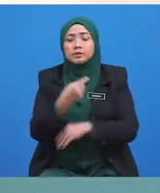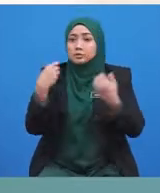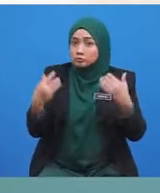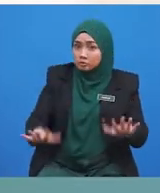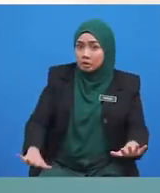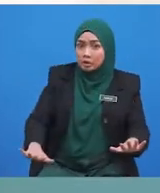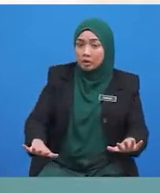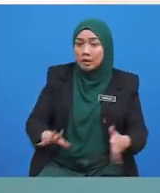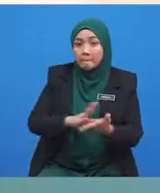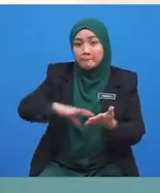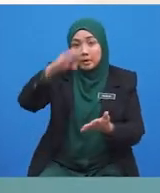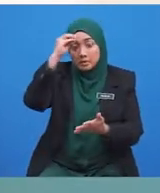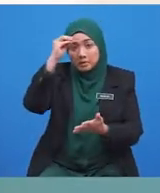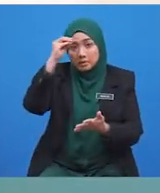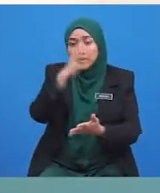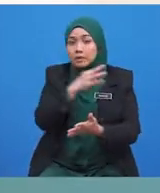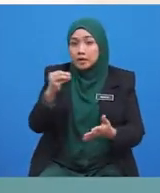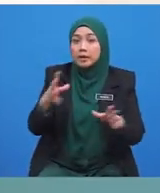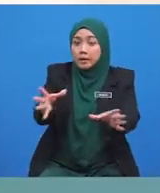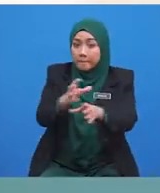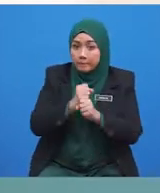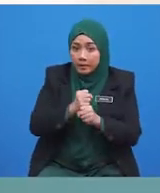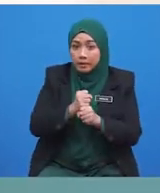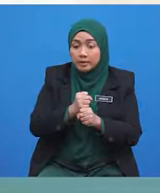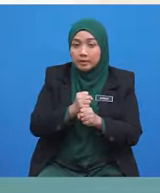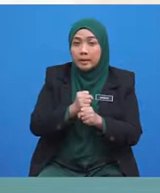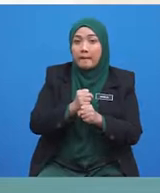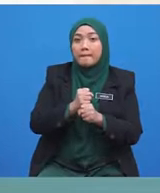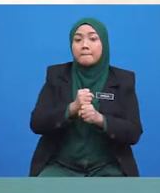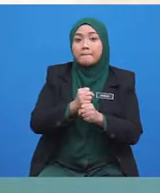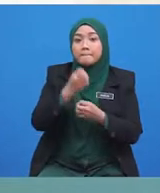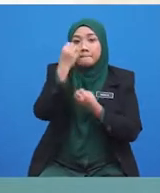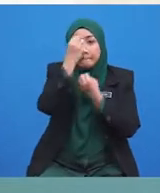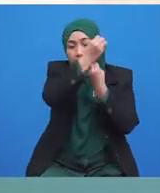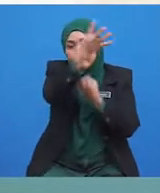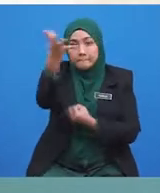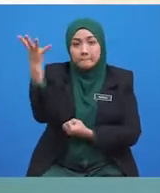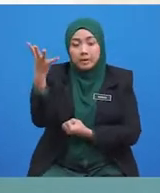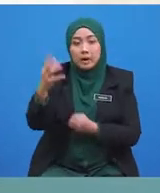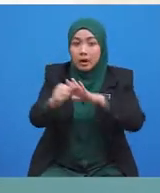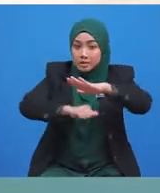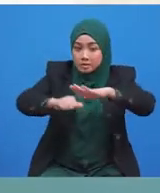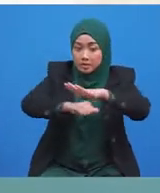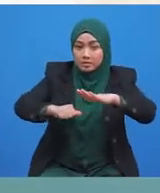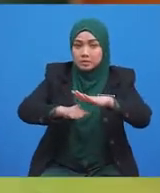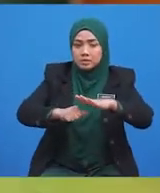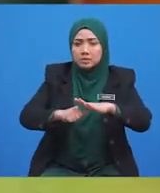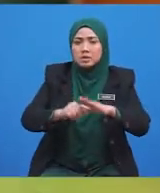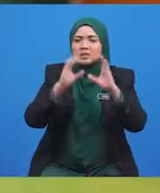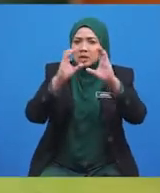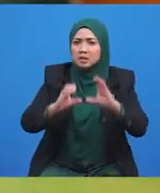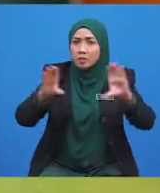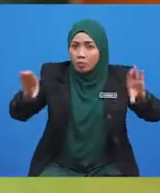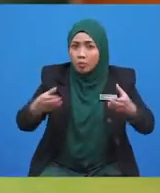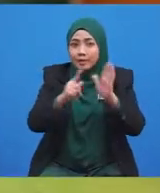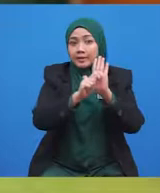telah memperoleh maklumat asas mengenai cara membuat tandaan.